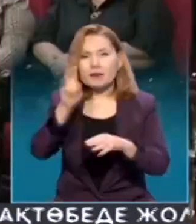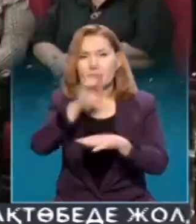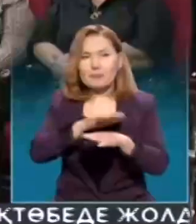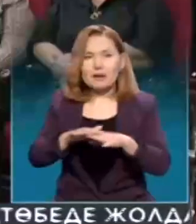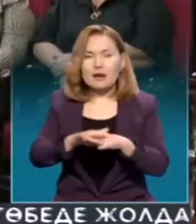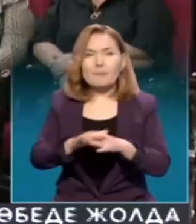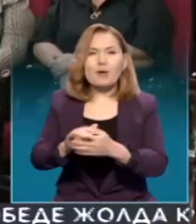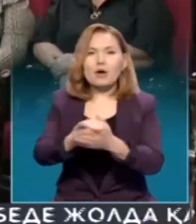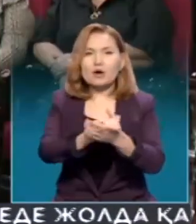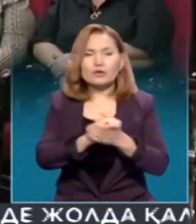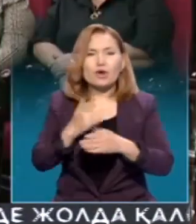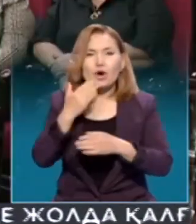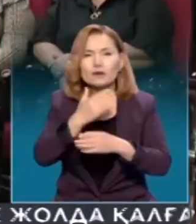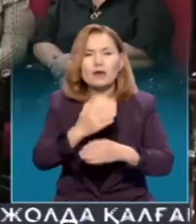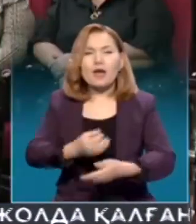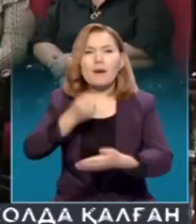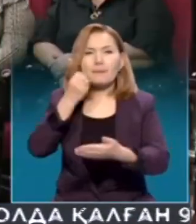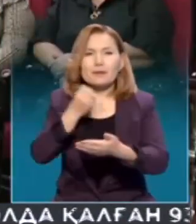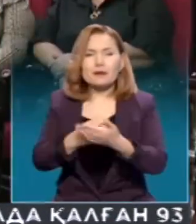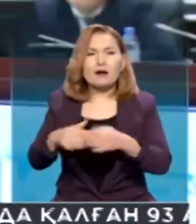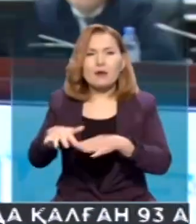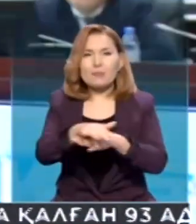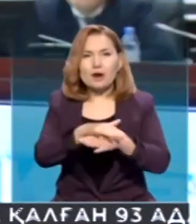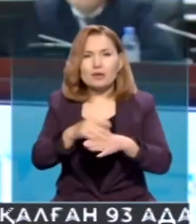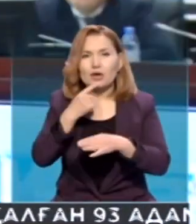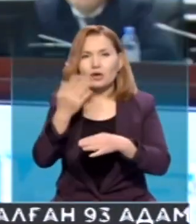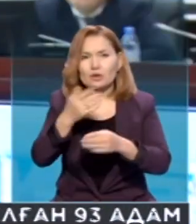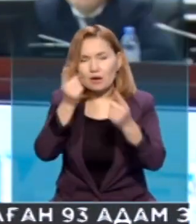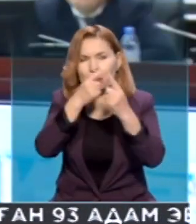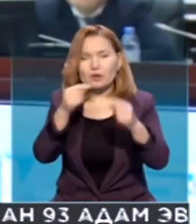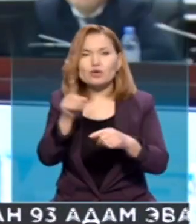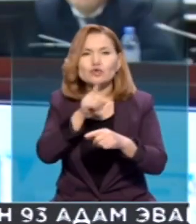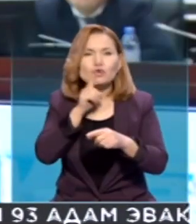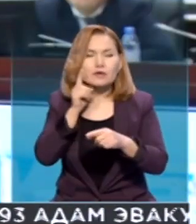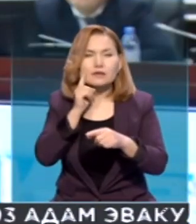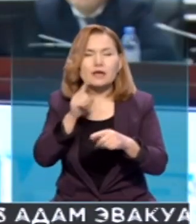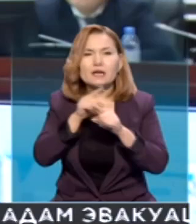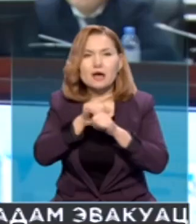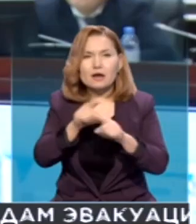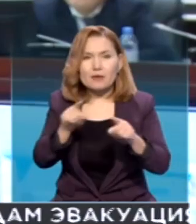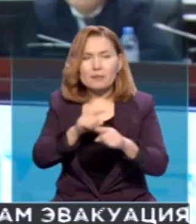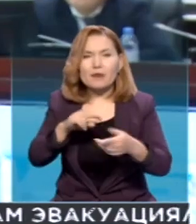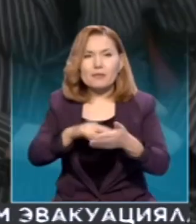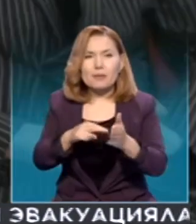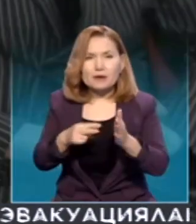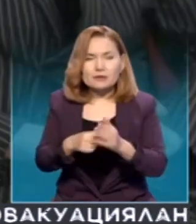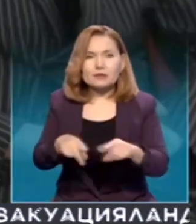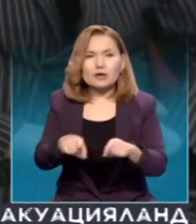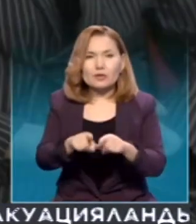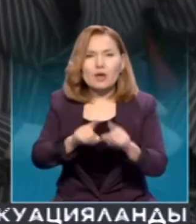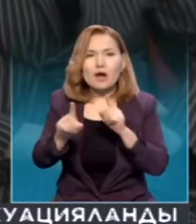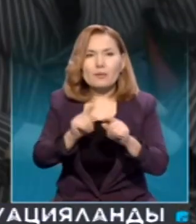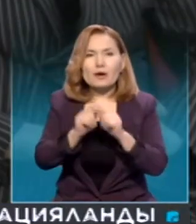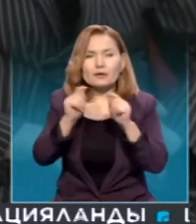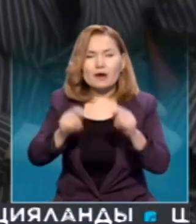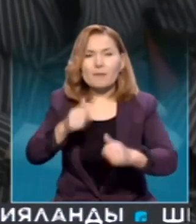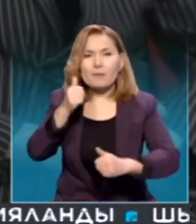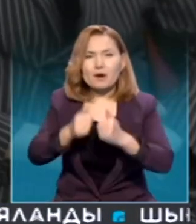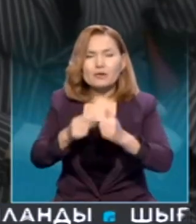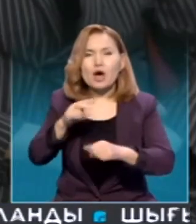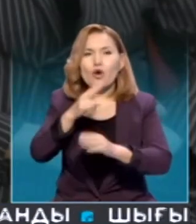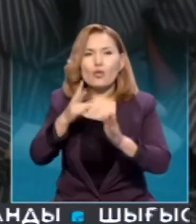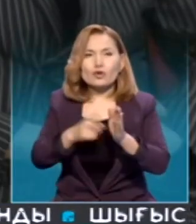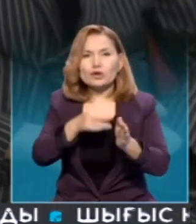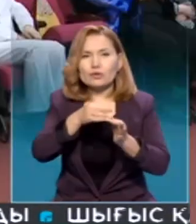мемлекет, бір тұтас ұлт, берекелік қоғам атты жолдауын жастар арасында кеңінен насихаттау мақсатында ұйымдастырылған шығармашылық байқауға